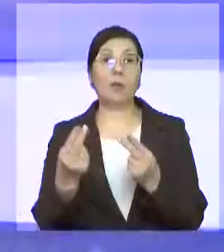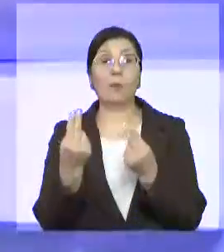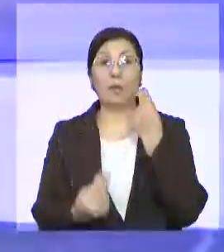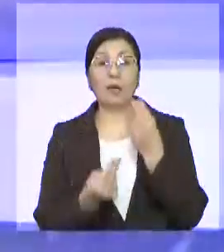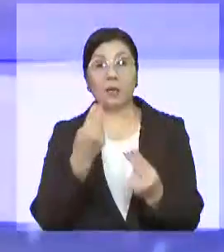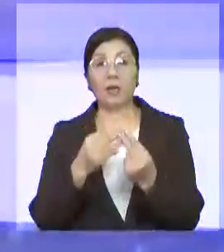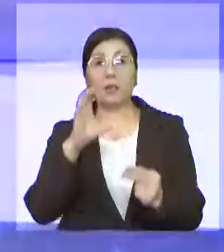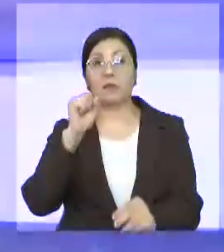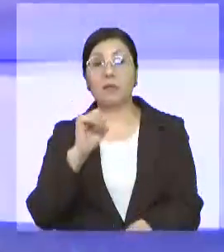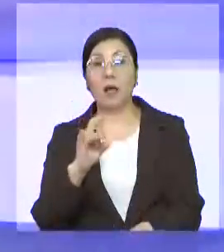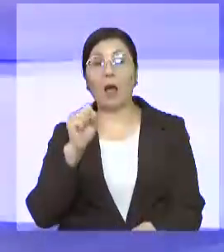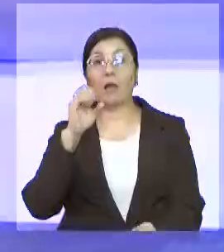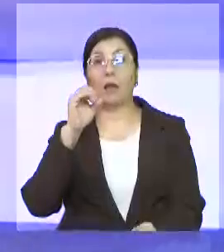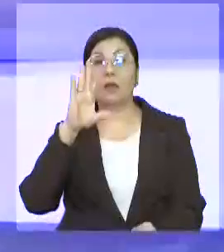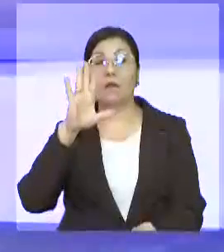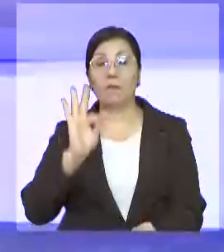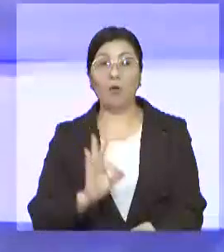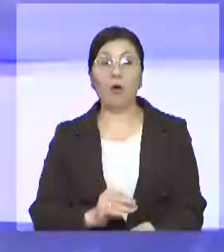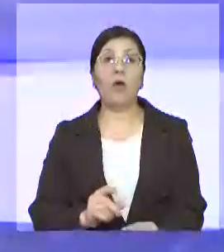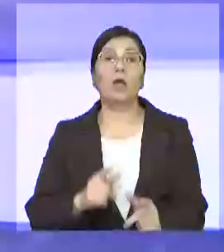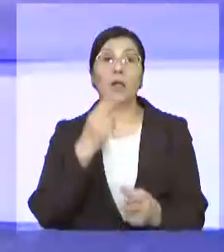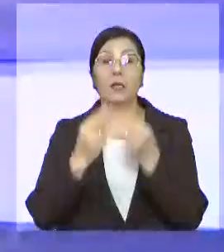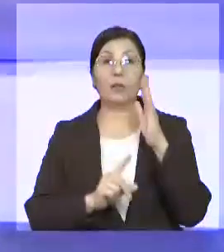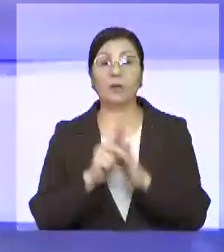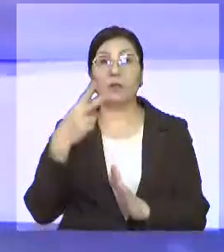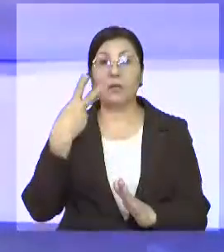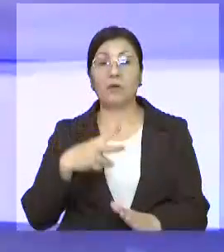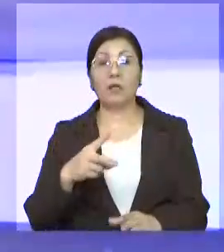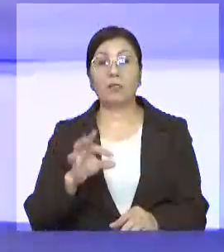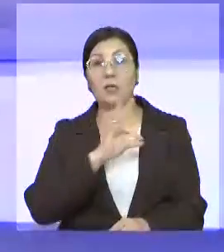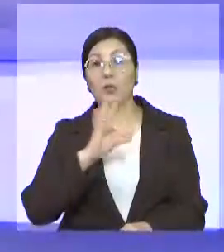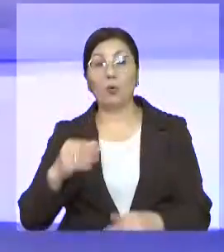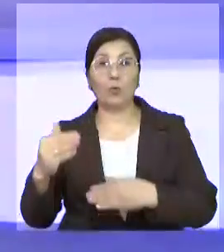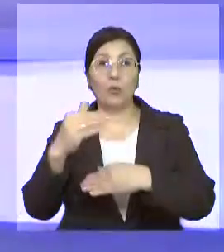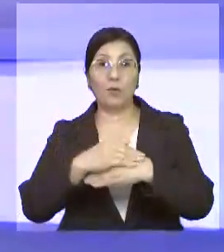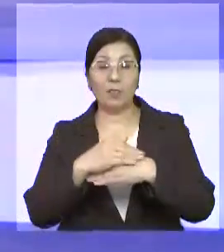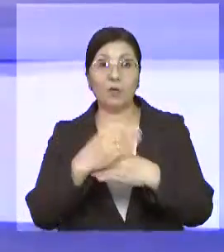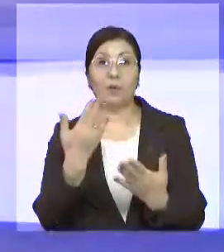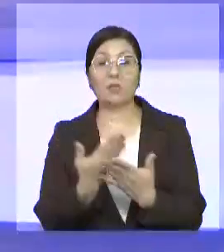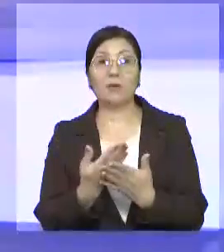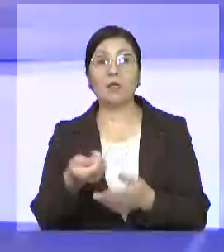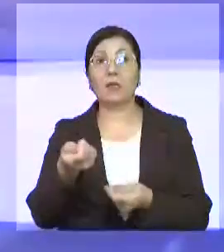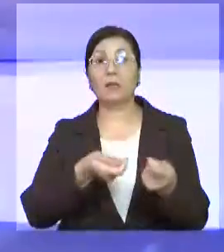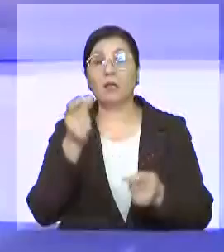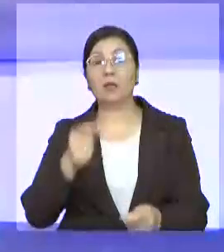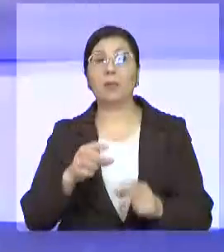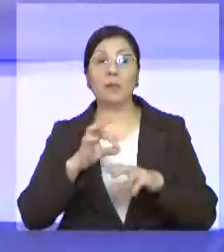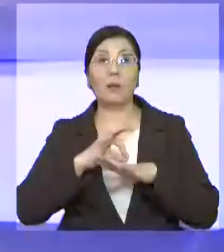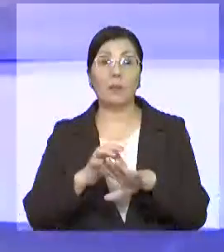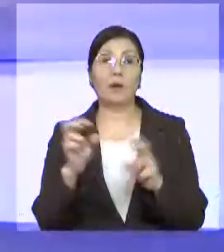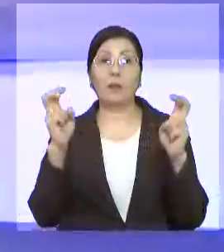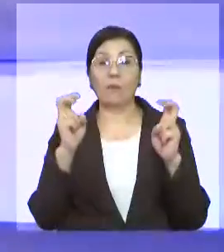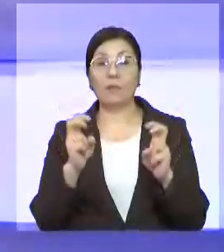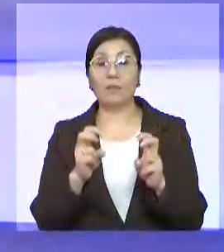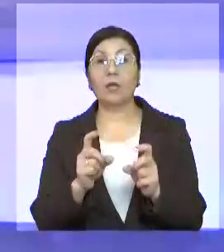клуб «Сараево». Игра начнется в 20 часов вечера. Накануне матча представители тренерского штаба «Краснобелых» провели пресс-конференцию